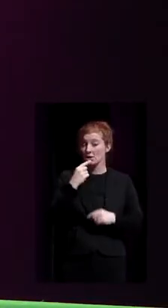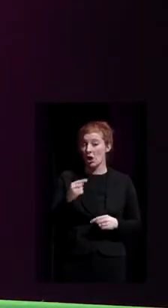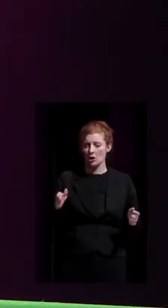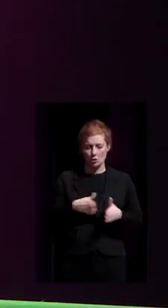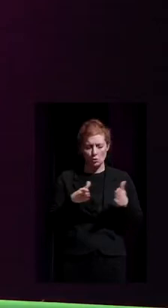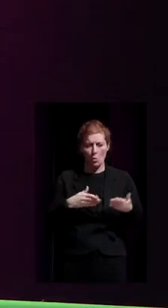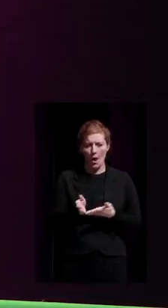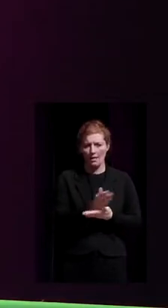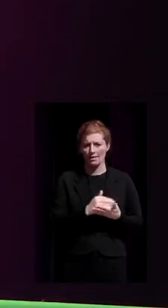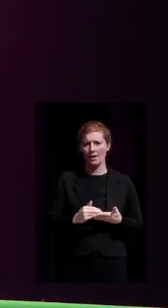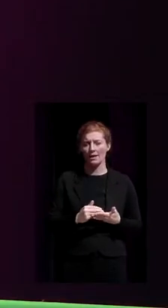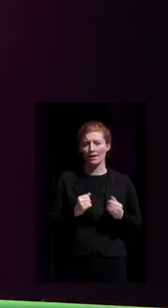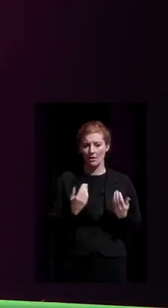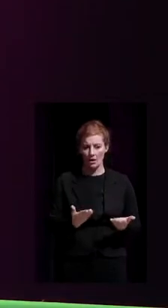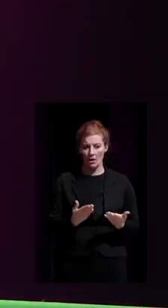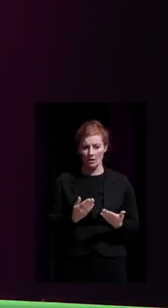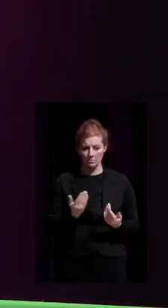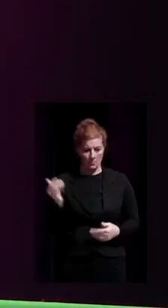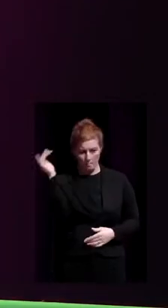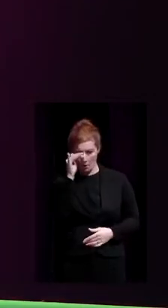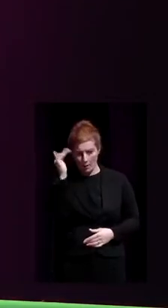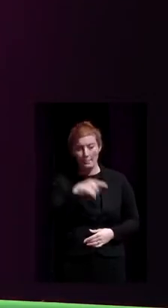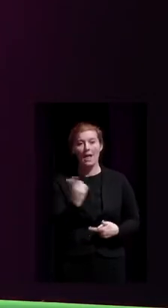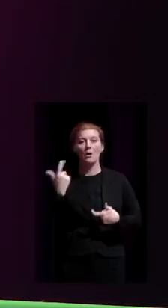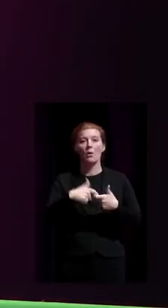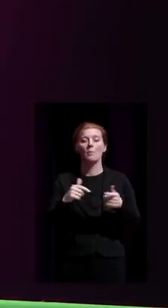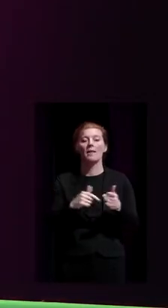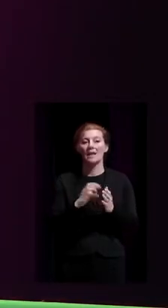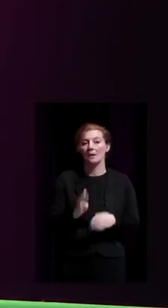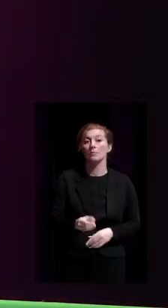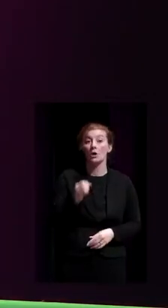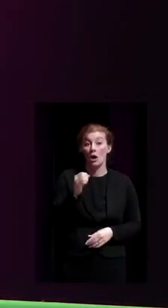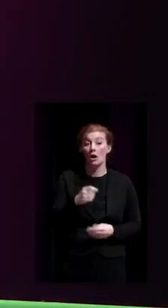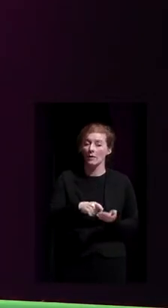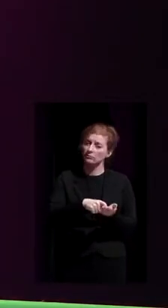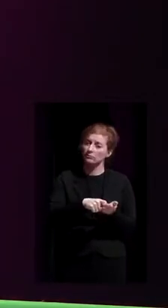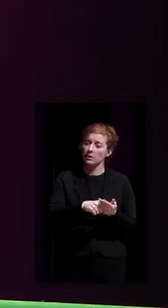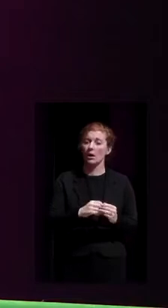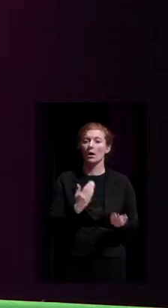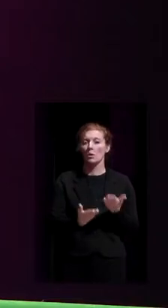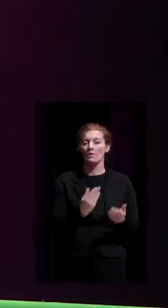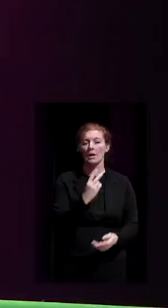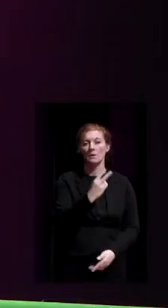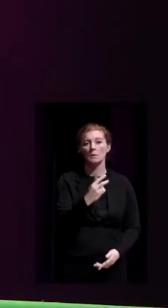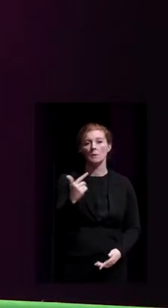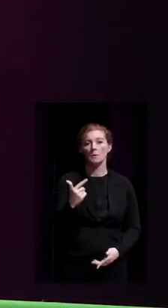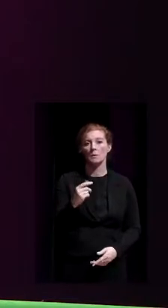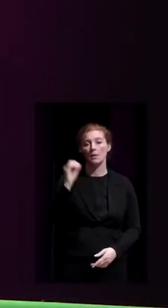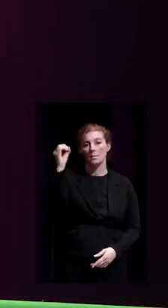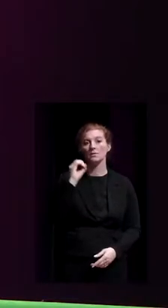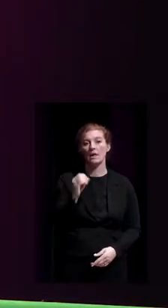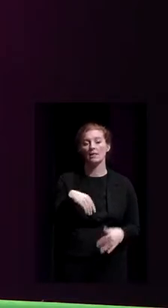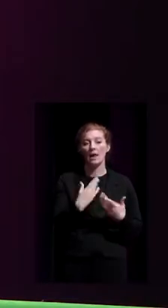det som vi ser idag problem är relaterat till miljön, och vi räknar med att ungefär 27% av barndödlighet